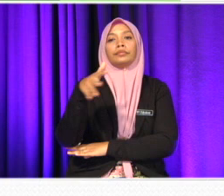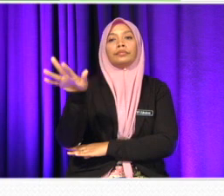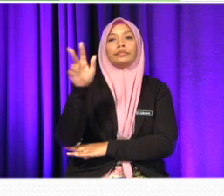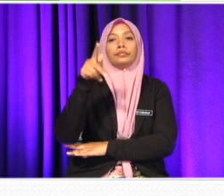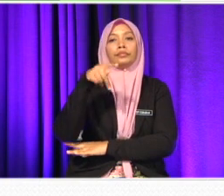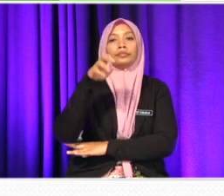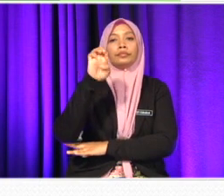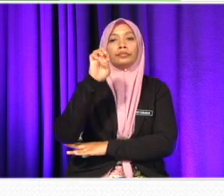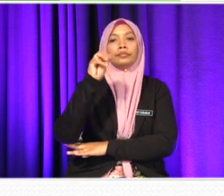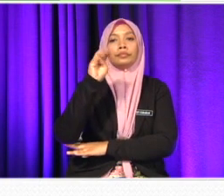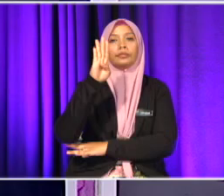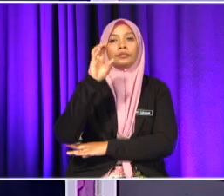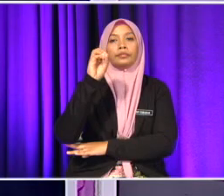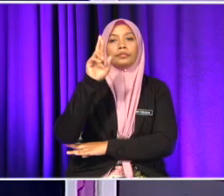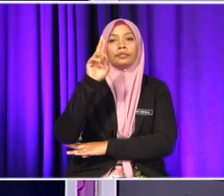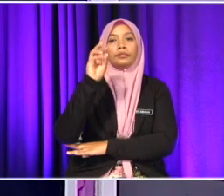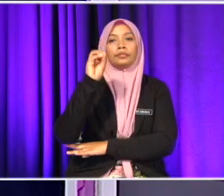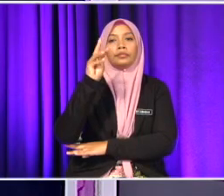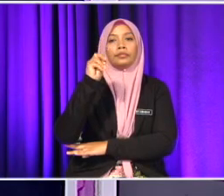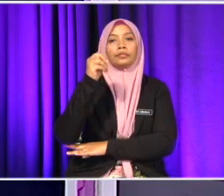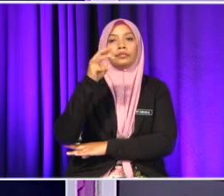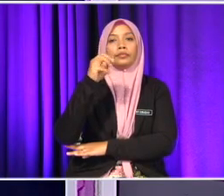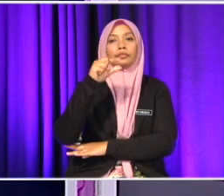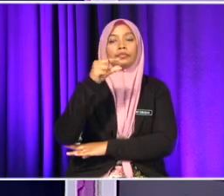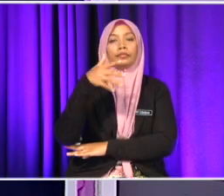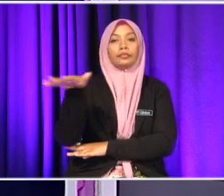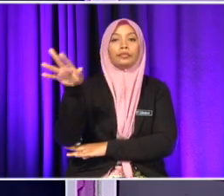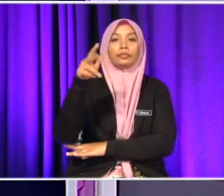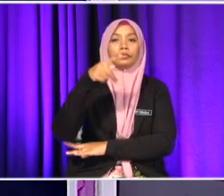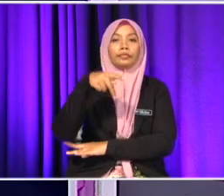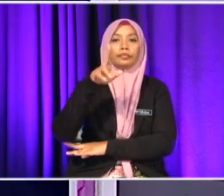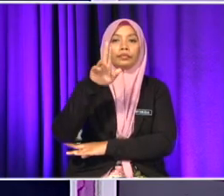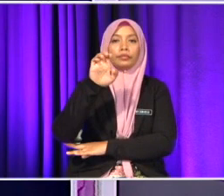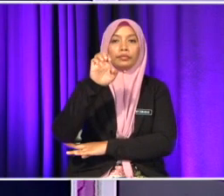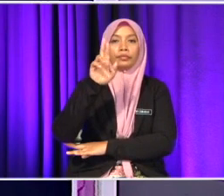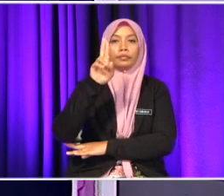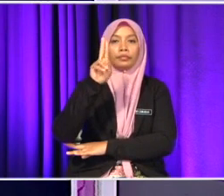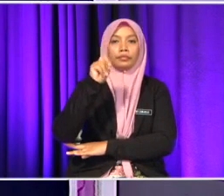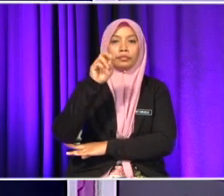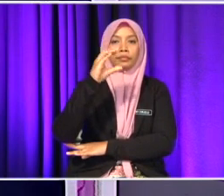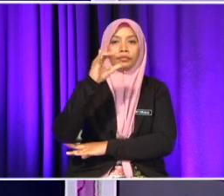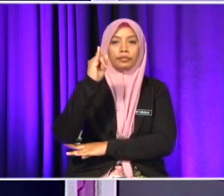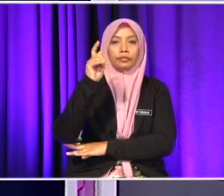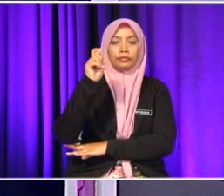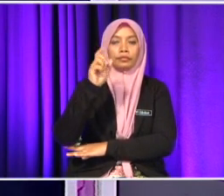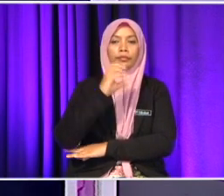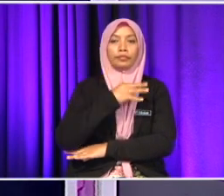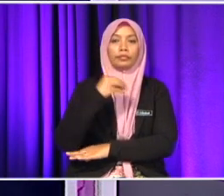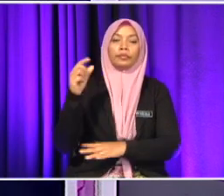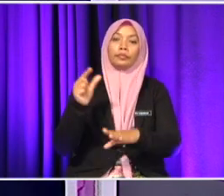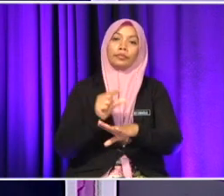dan akhirnya pengguna dan Tak Semestinya Miko turutan kadang-kadang pengeluaran dengan